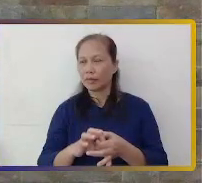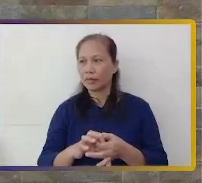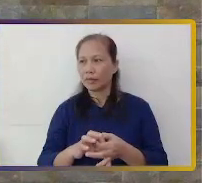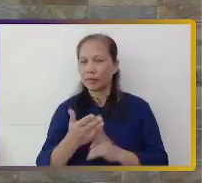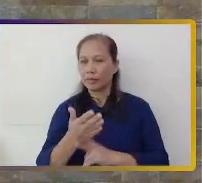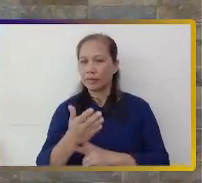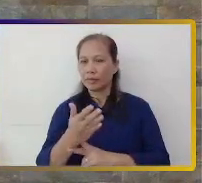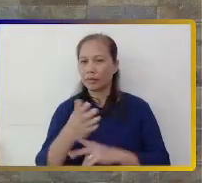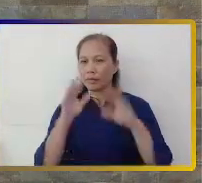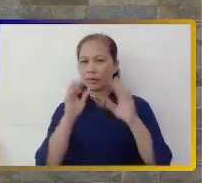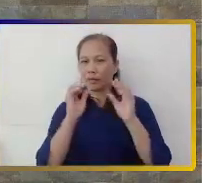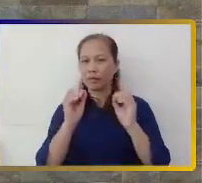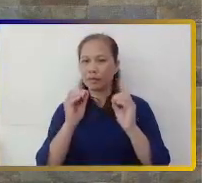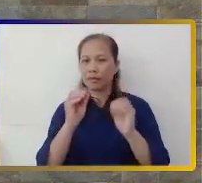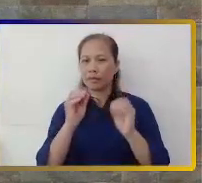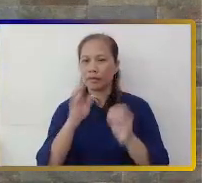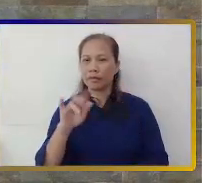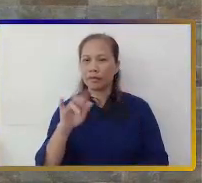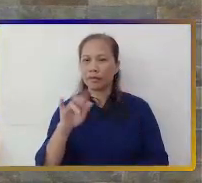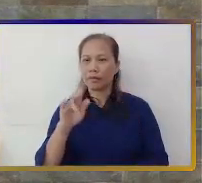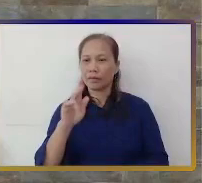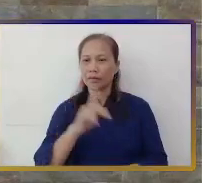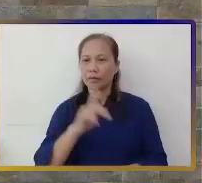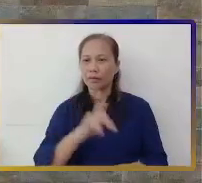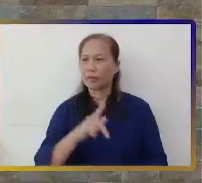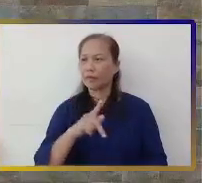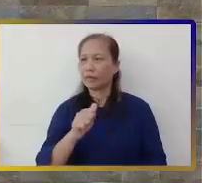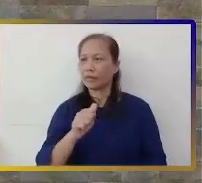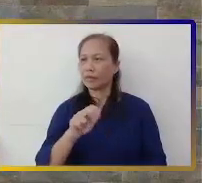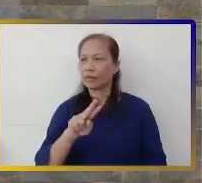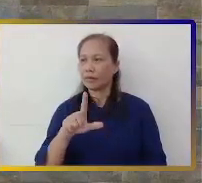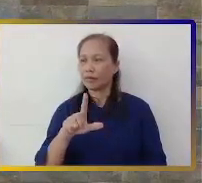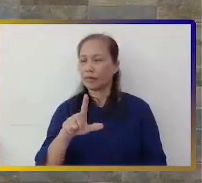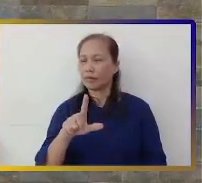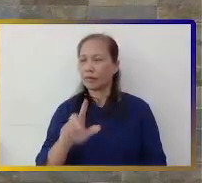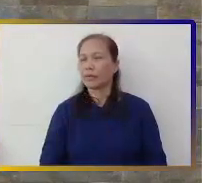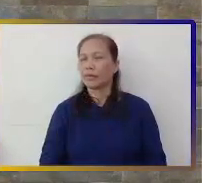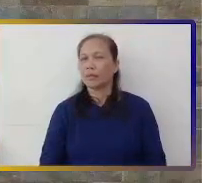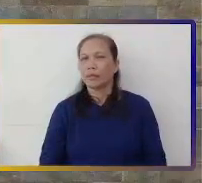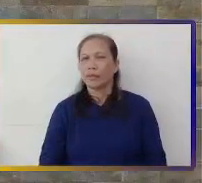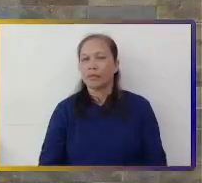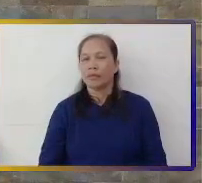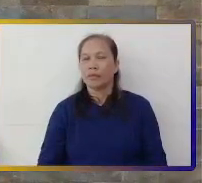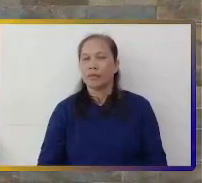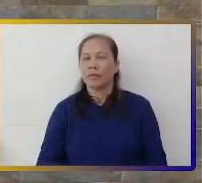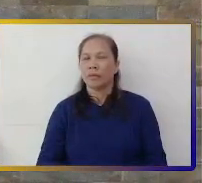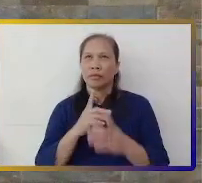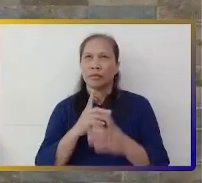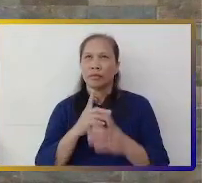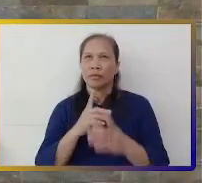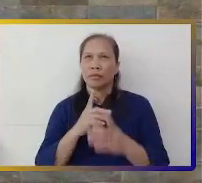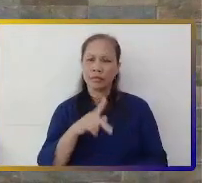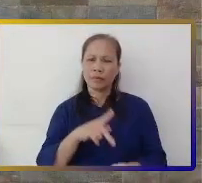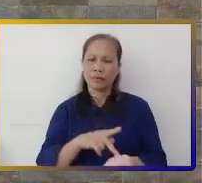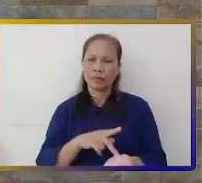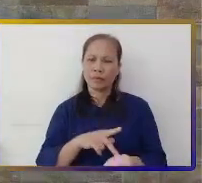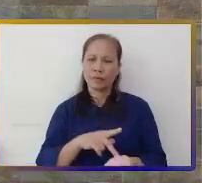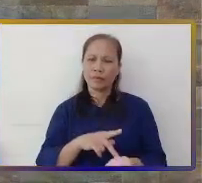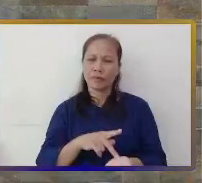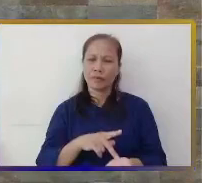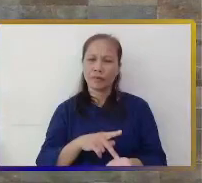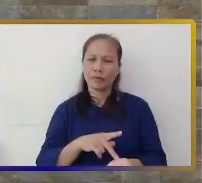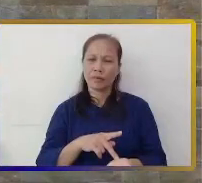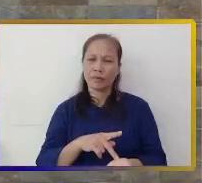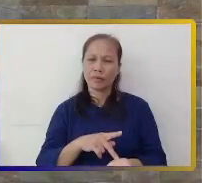sa turo ni apostle Paul Sino si apost Paul of course Disciple ng Panginoong jesukristo you see that So saan